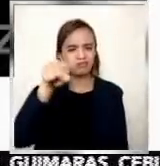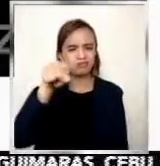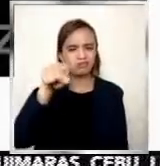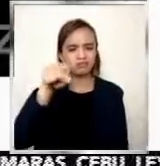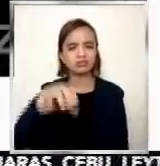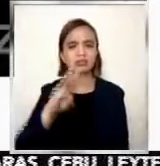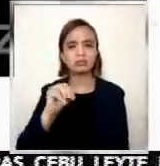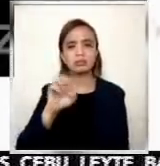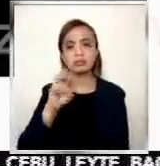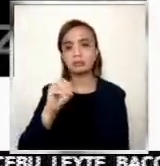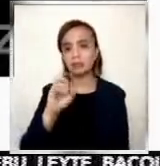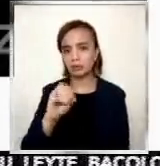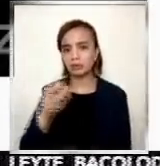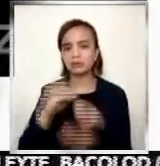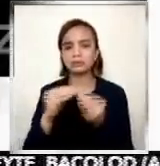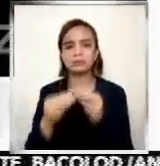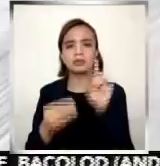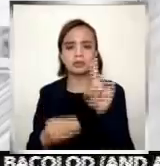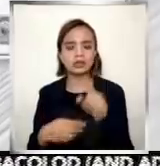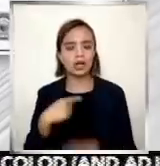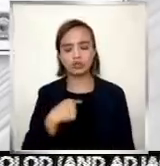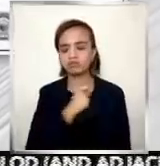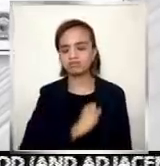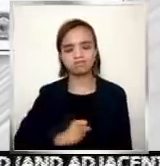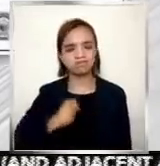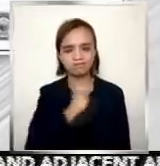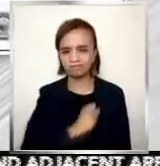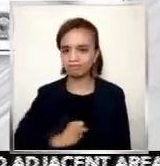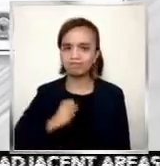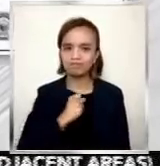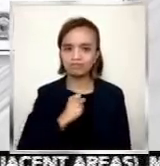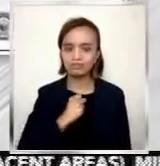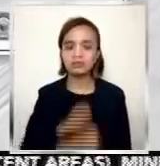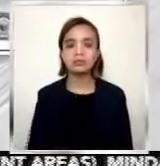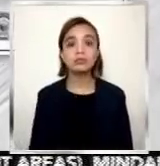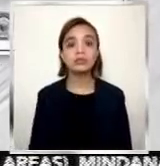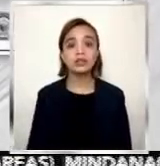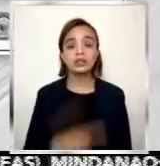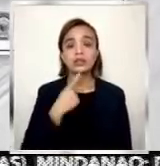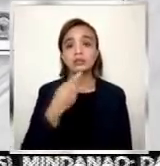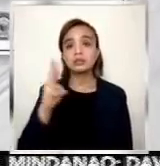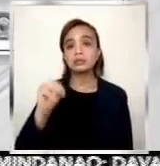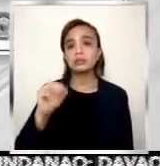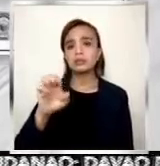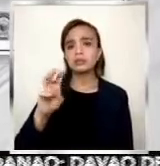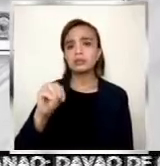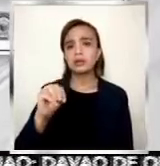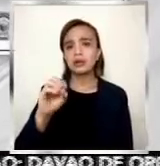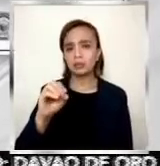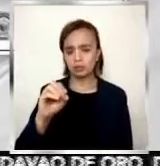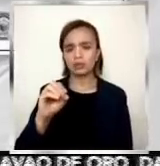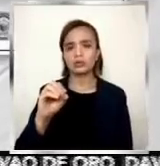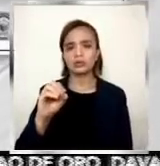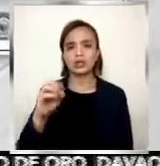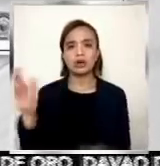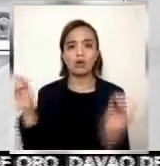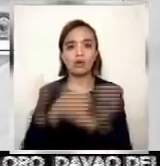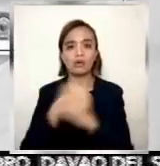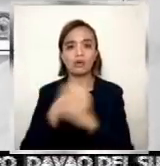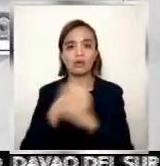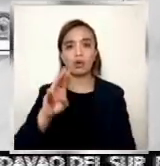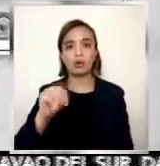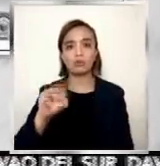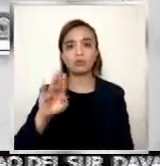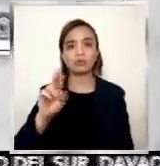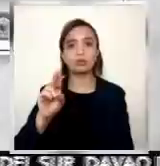your honor. I am sorry to say that. Alinsunod sa memorandum circular number 1 ng Office of the Ombudsman, ilalabas lamang ang